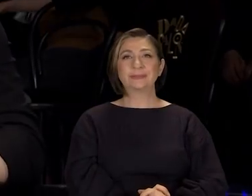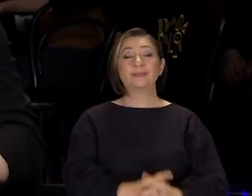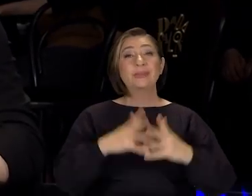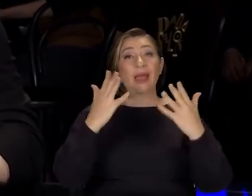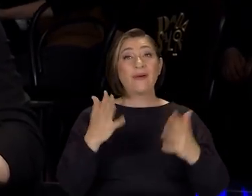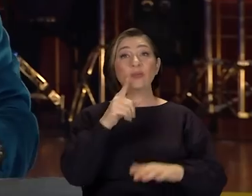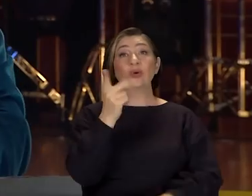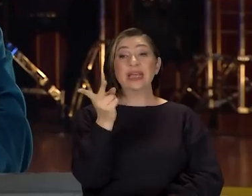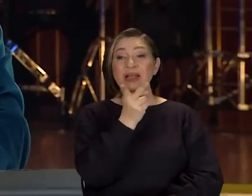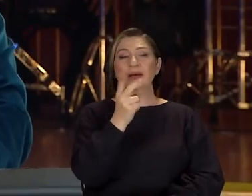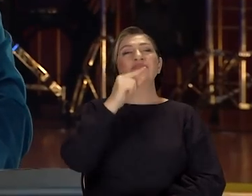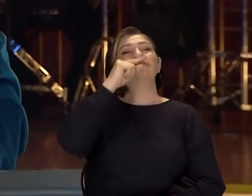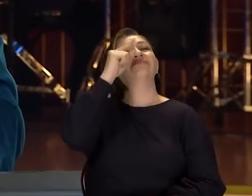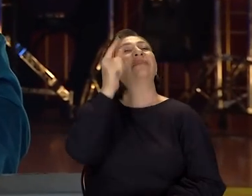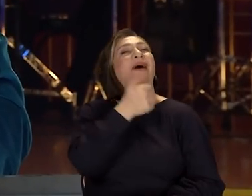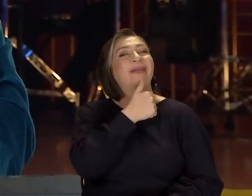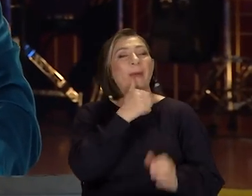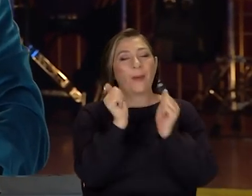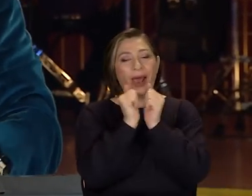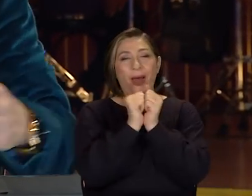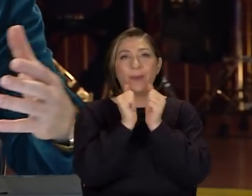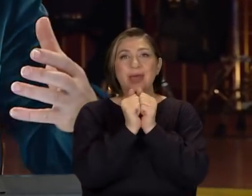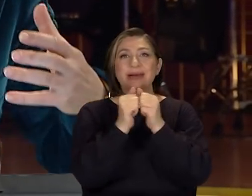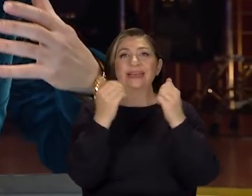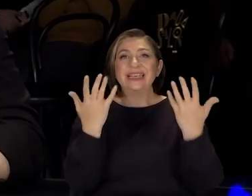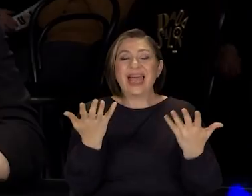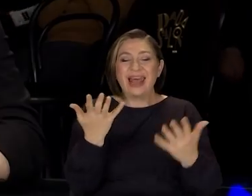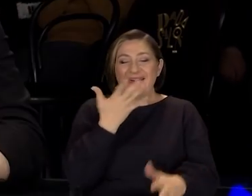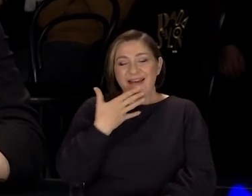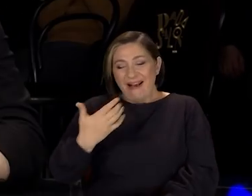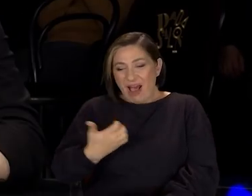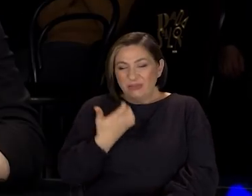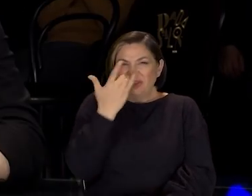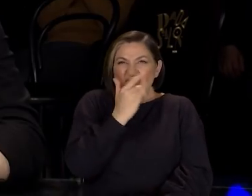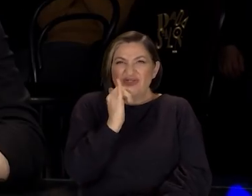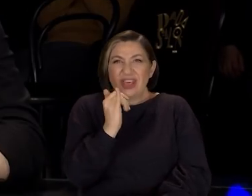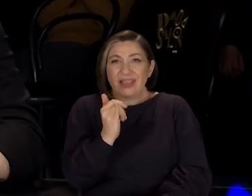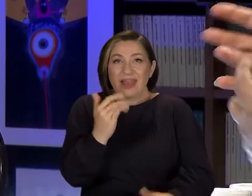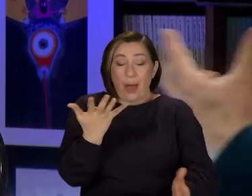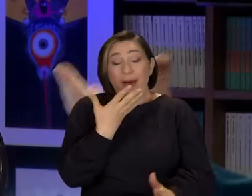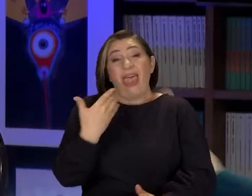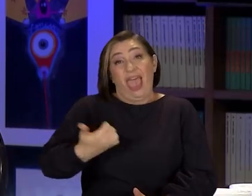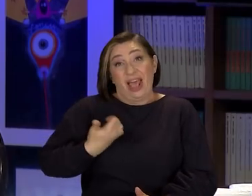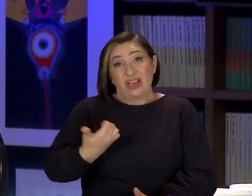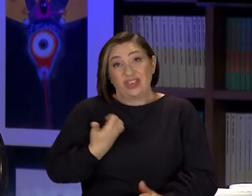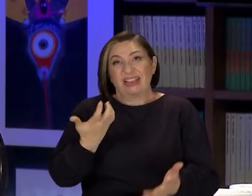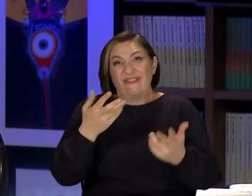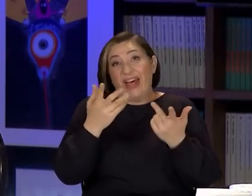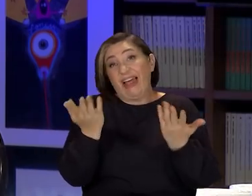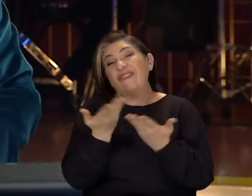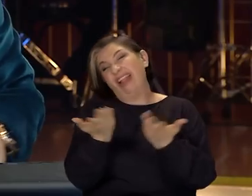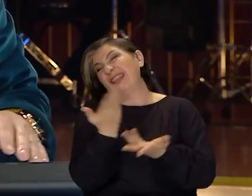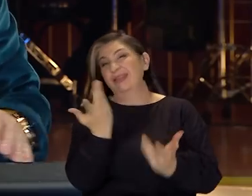Evet, bu iki cool adamla beraber yani karizmatik, çirkin ama yakışıklı falan